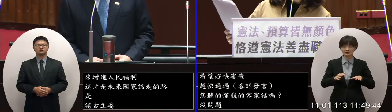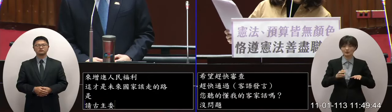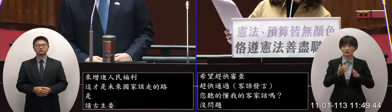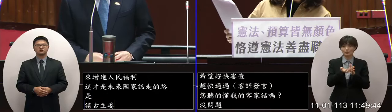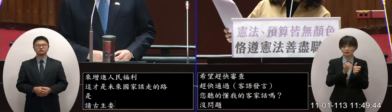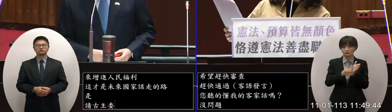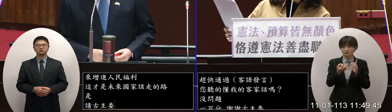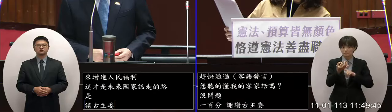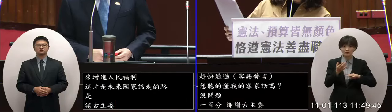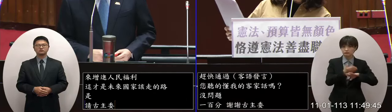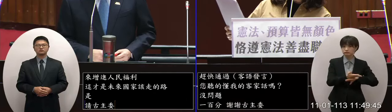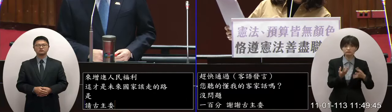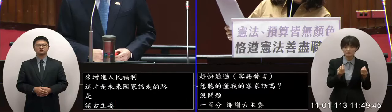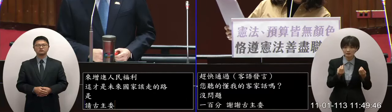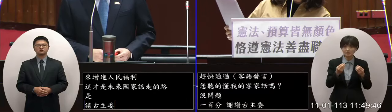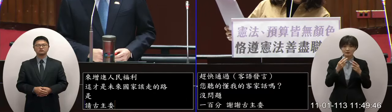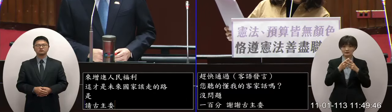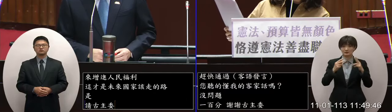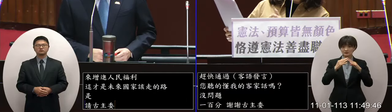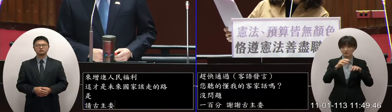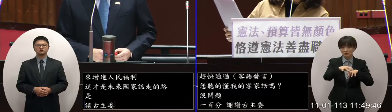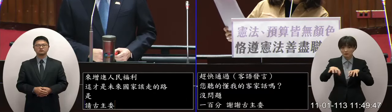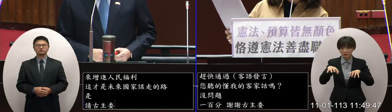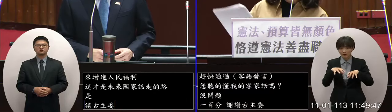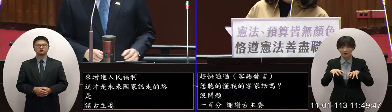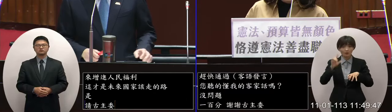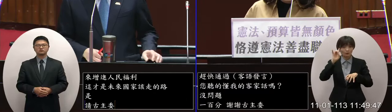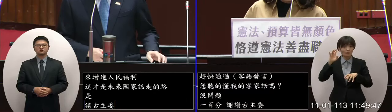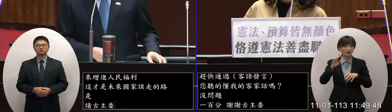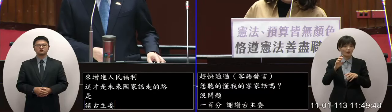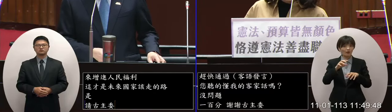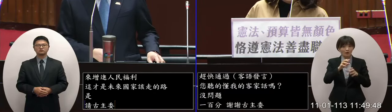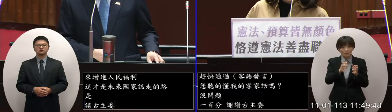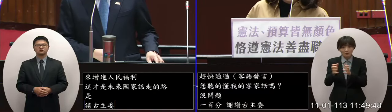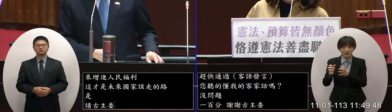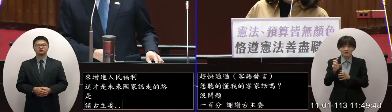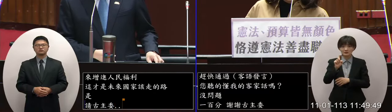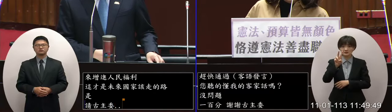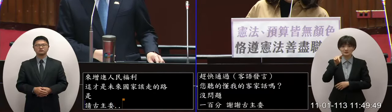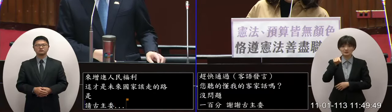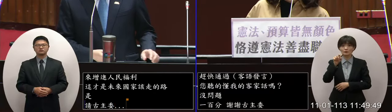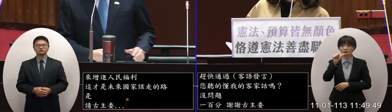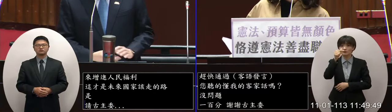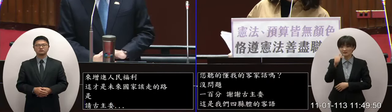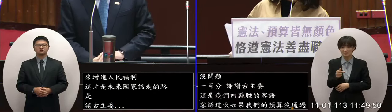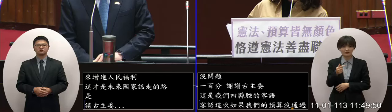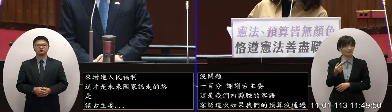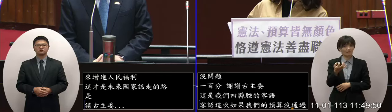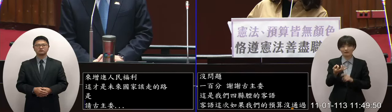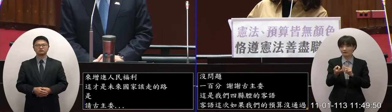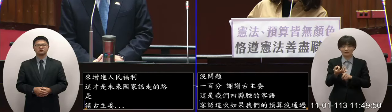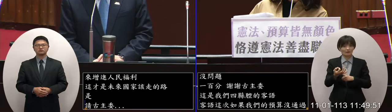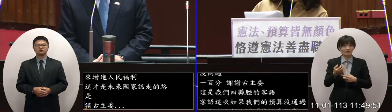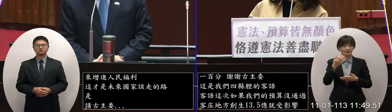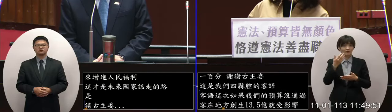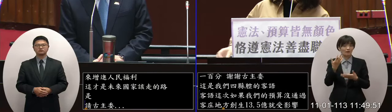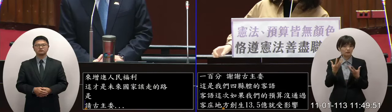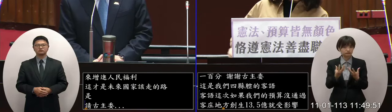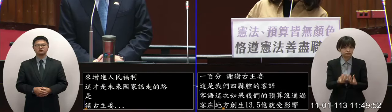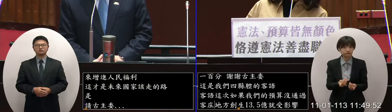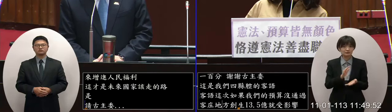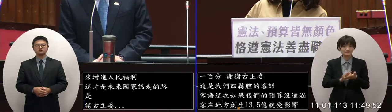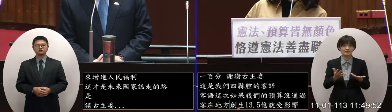有通过，客庄地方创生13.5亿就受影响了。这是客家青年的期盼。下一